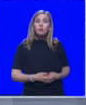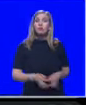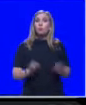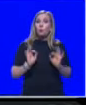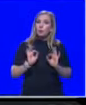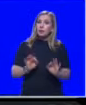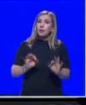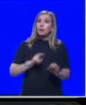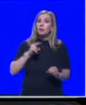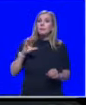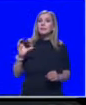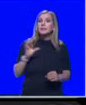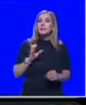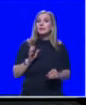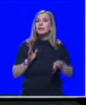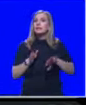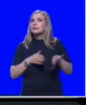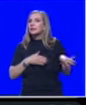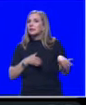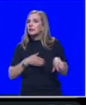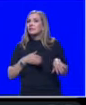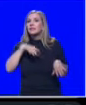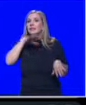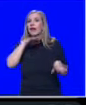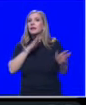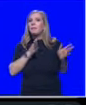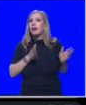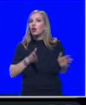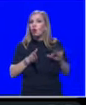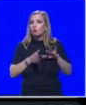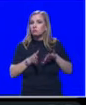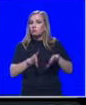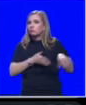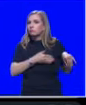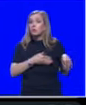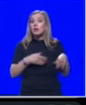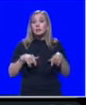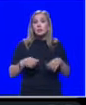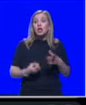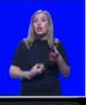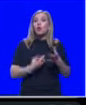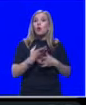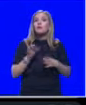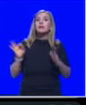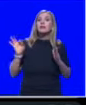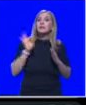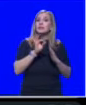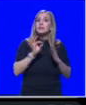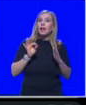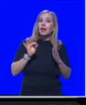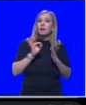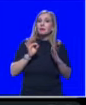Определено ДПС загърба периода, този стария, и с новите поставени цели